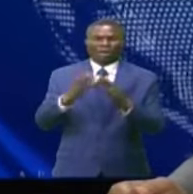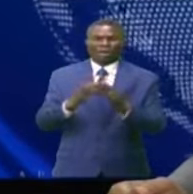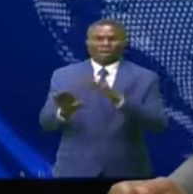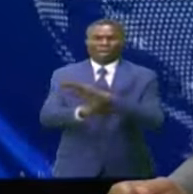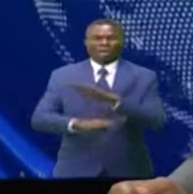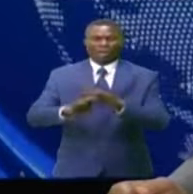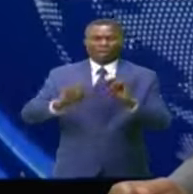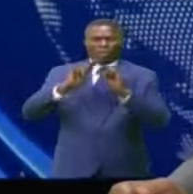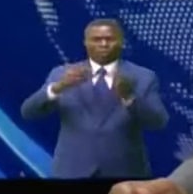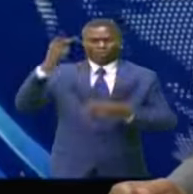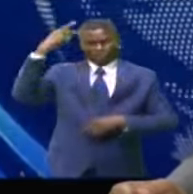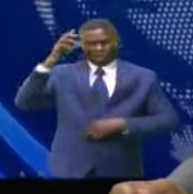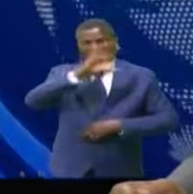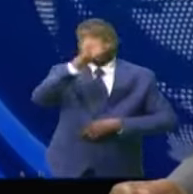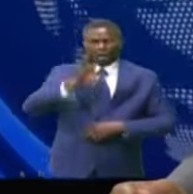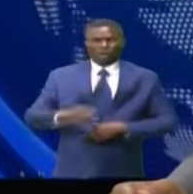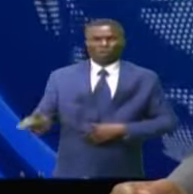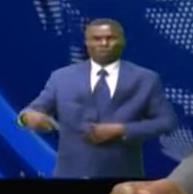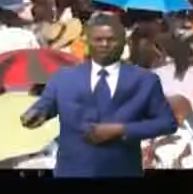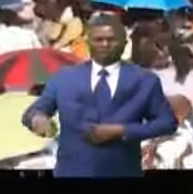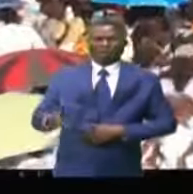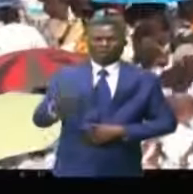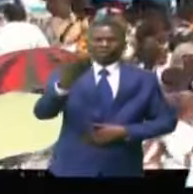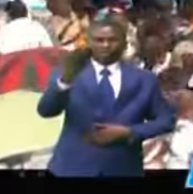du parti, c'était dans la commune de Lemba.